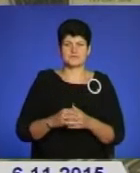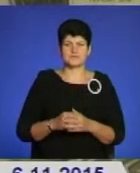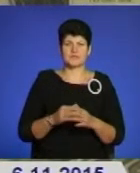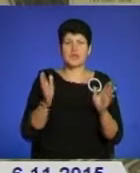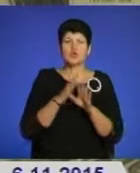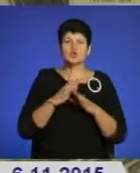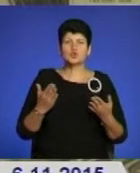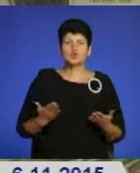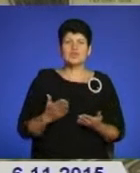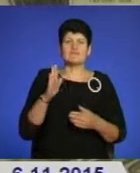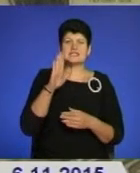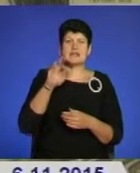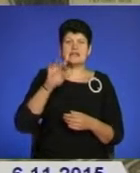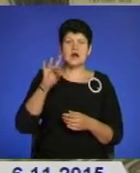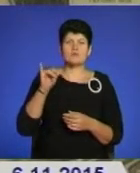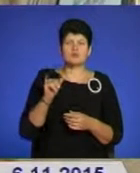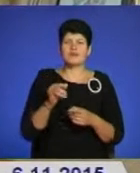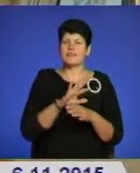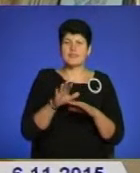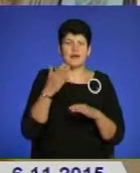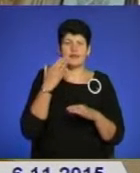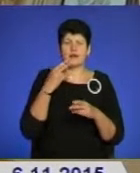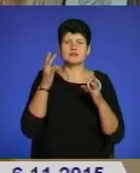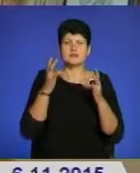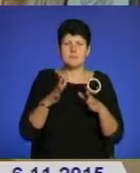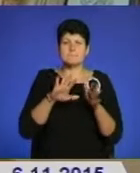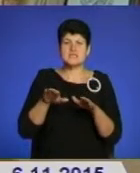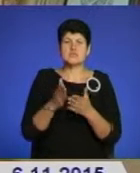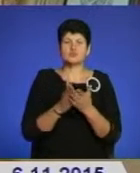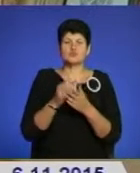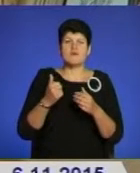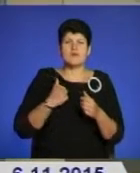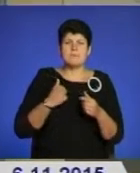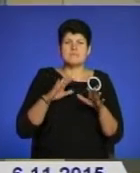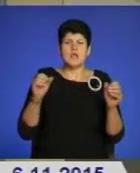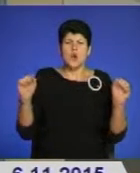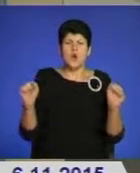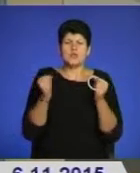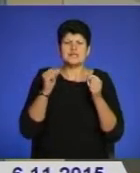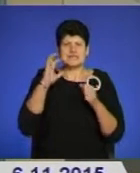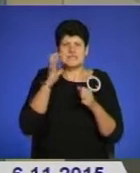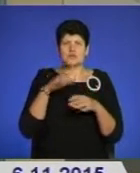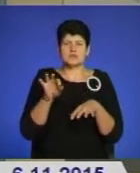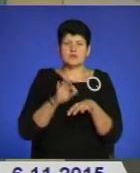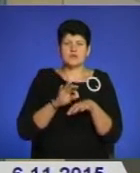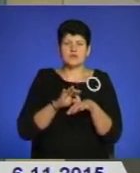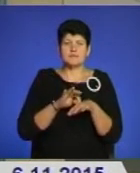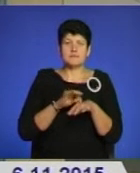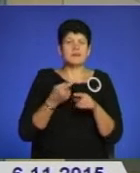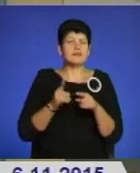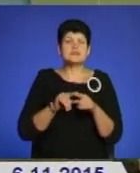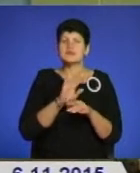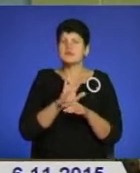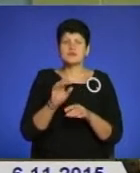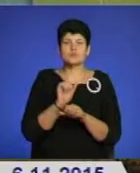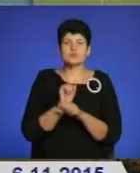Доля Василя Ярмоша нелегка і трагічна. Після служби в армії від переохолодження серйозно захворів. Проте це не зупиняло